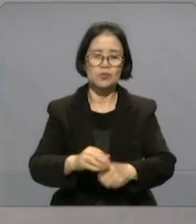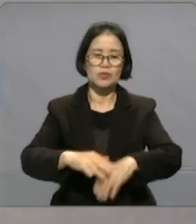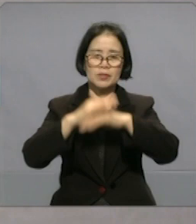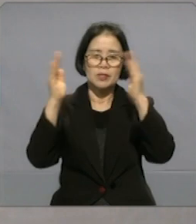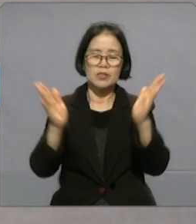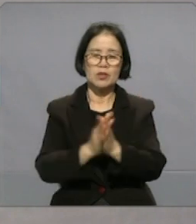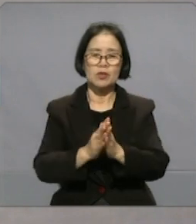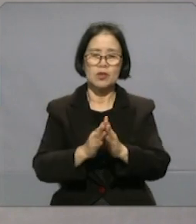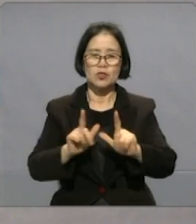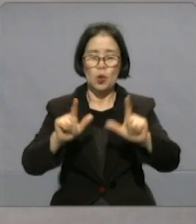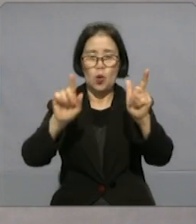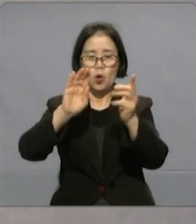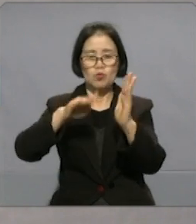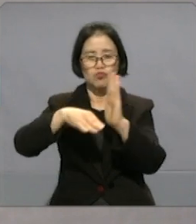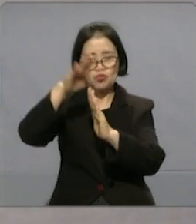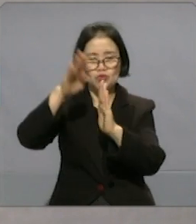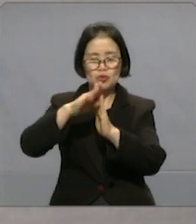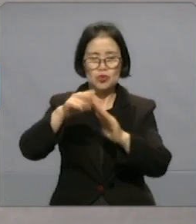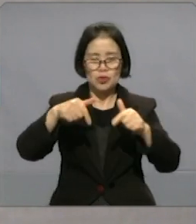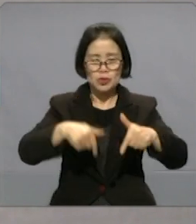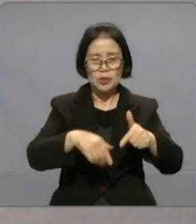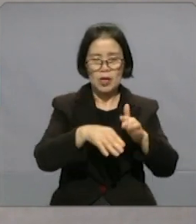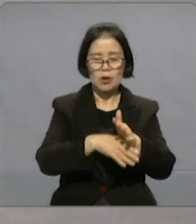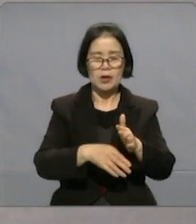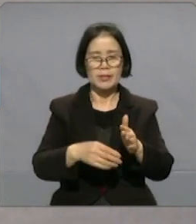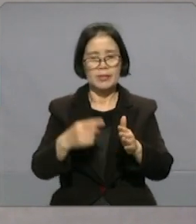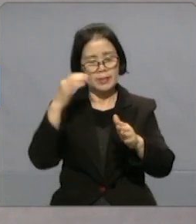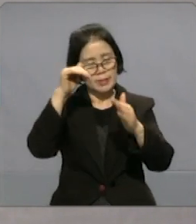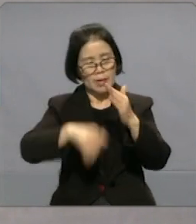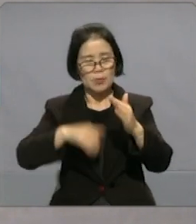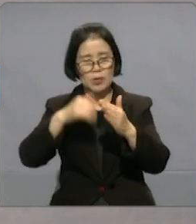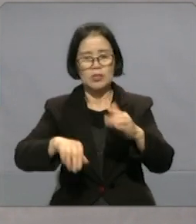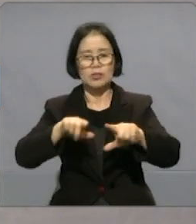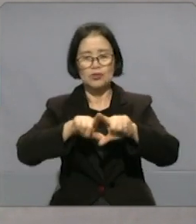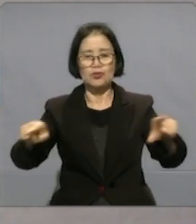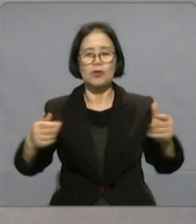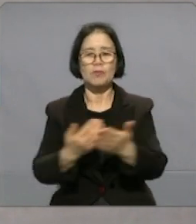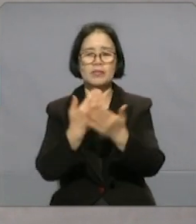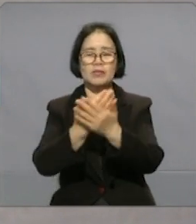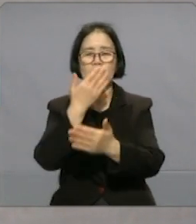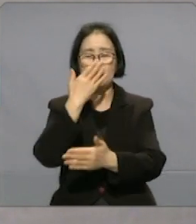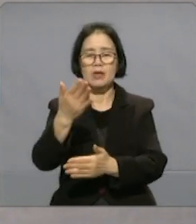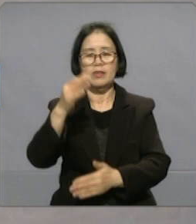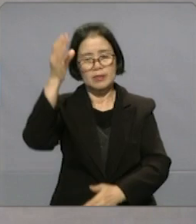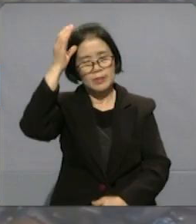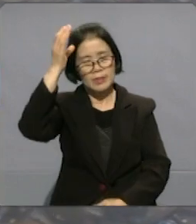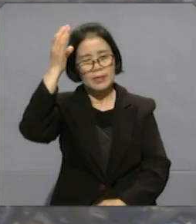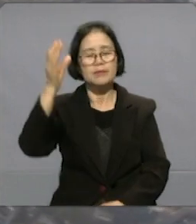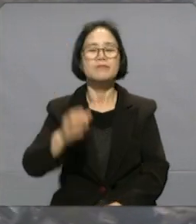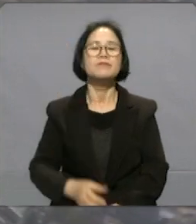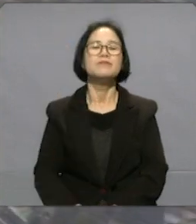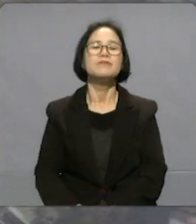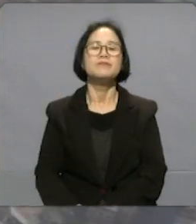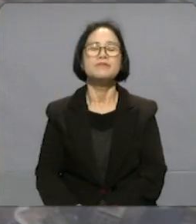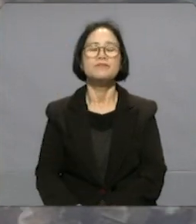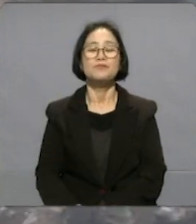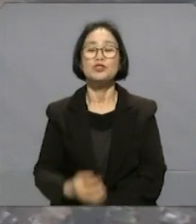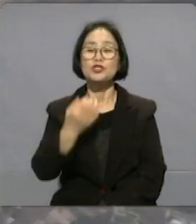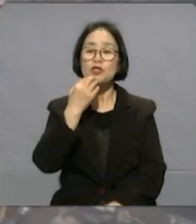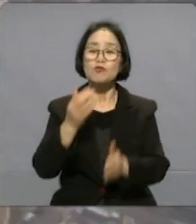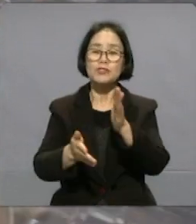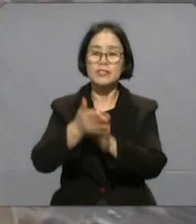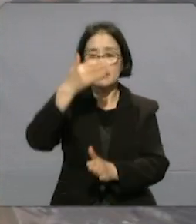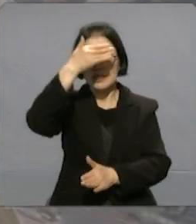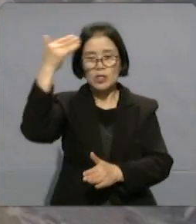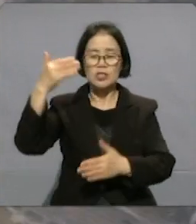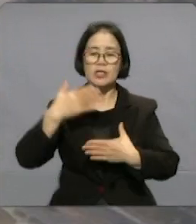전체적으로 그 동부권과 서남권의 개발이 유도돼서 균형 발전을 할 수 있을 것이라고 기대하고 있습니다. 서울시는